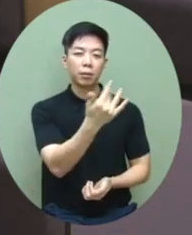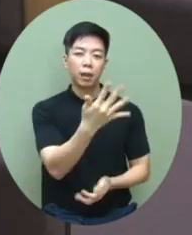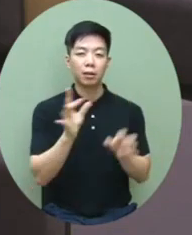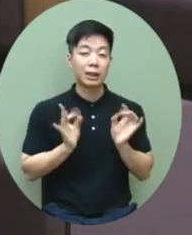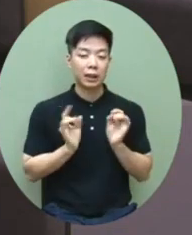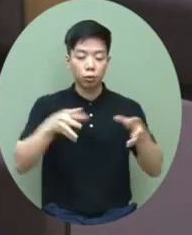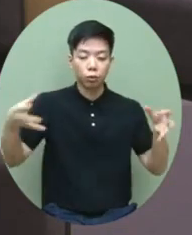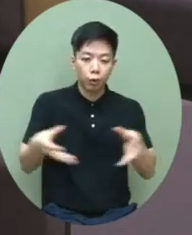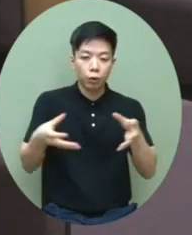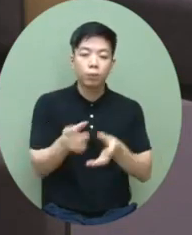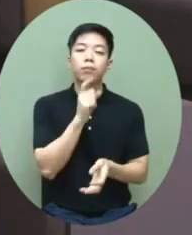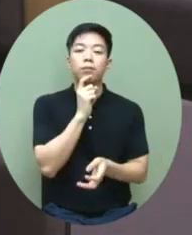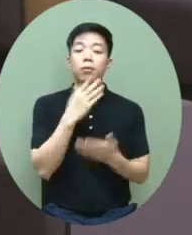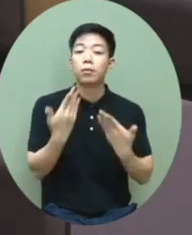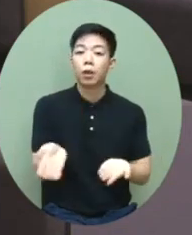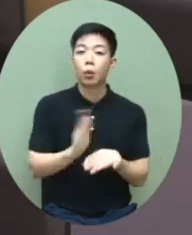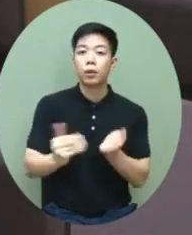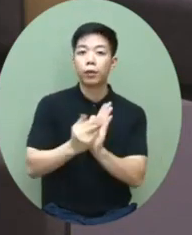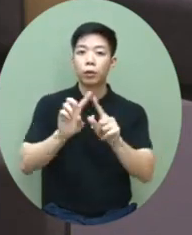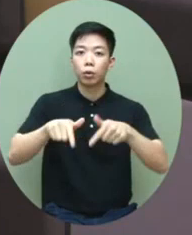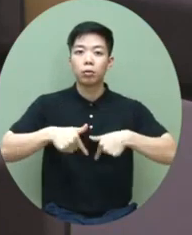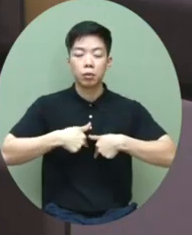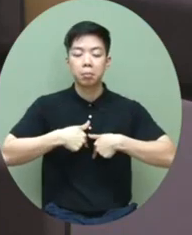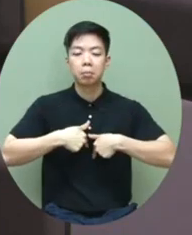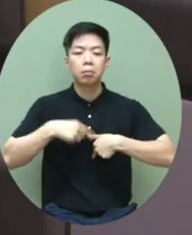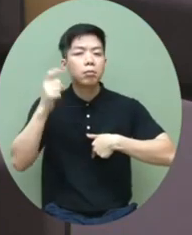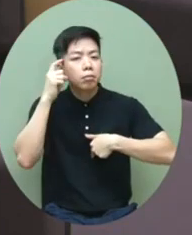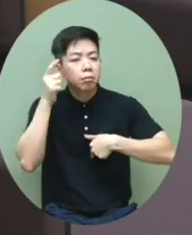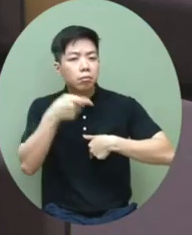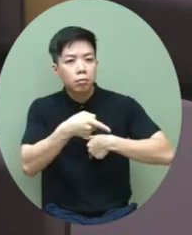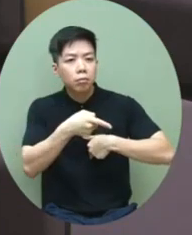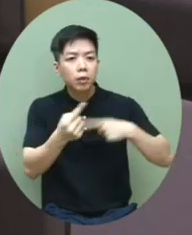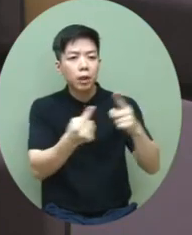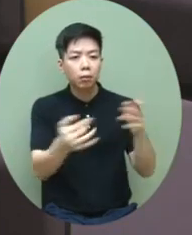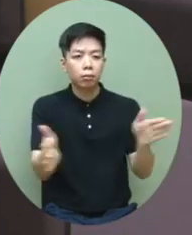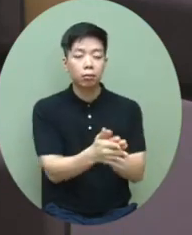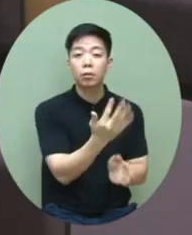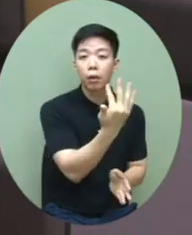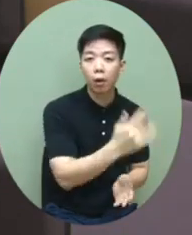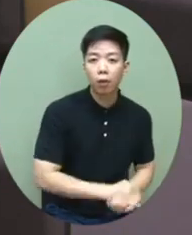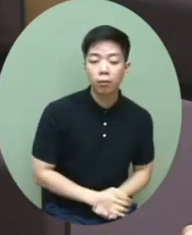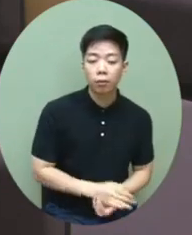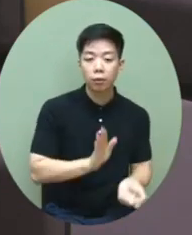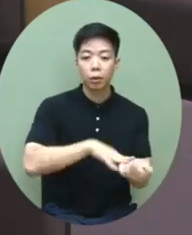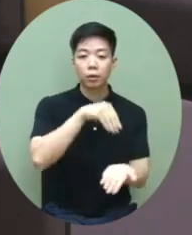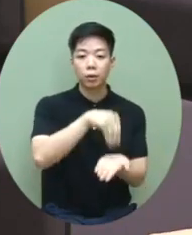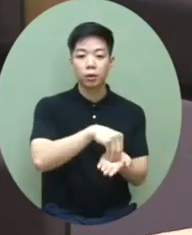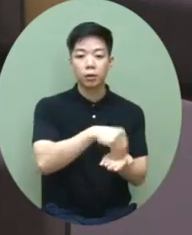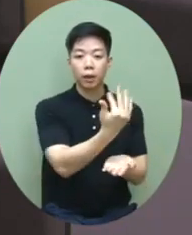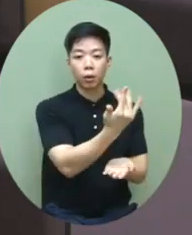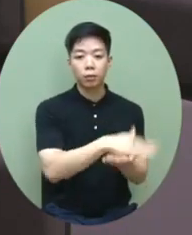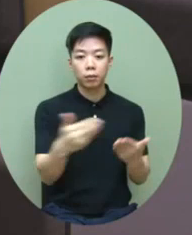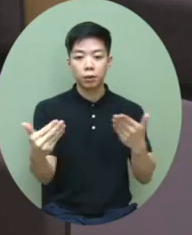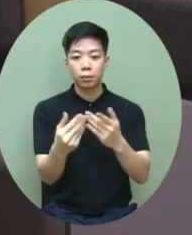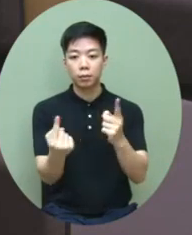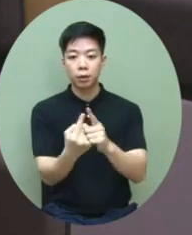知其實而家 CHP 有冇掌握到係累計有幾多人係牽涉喺嗰個群組度有人確診，有幾多密切接觸